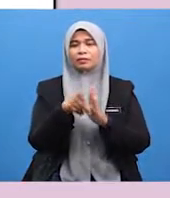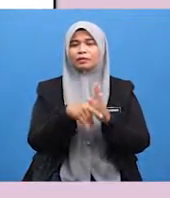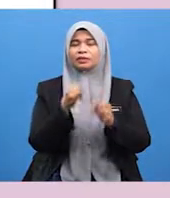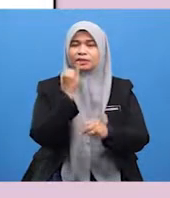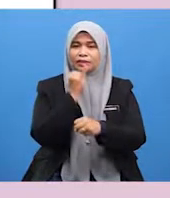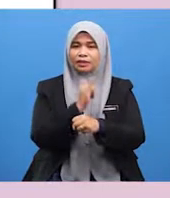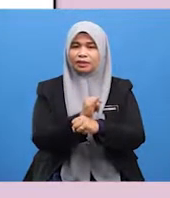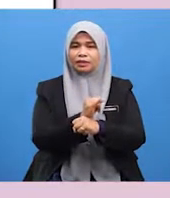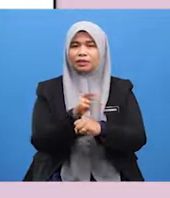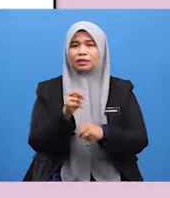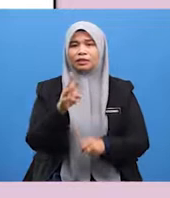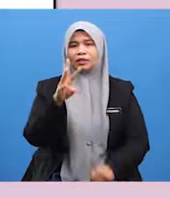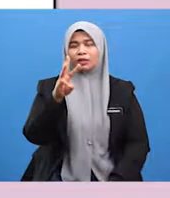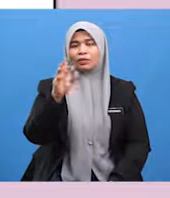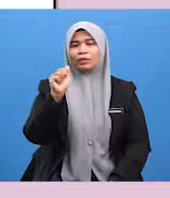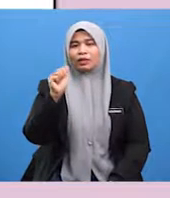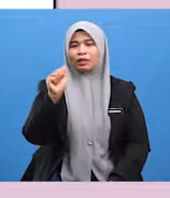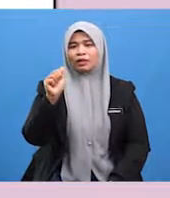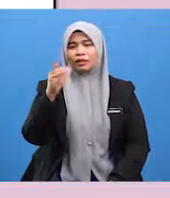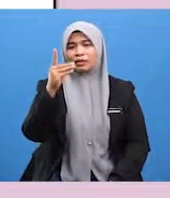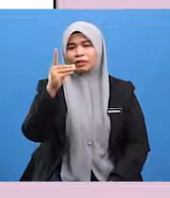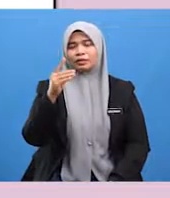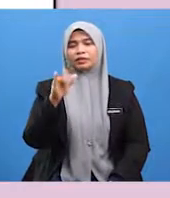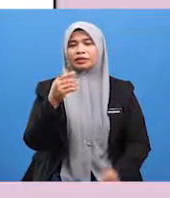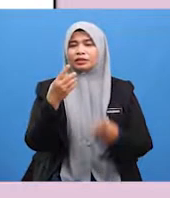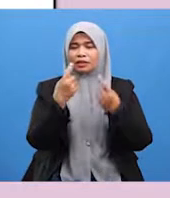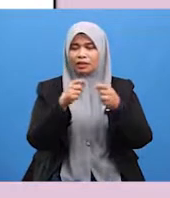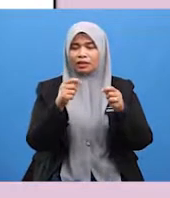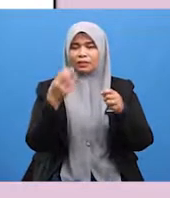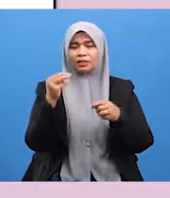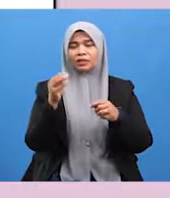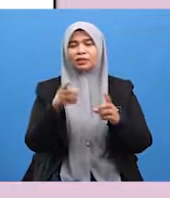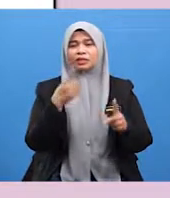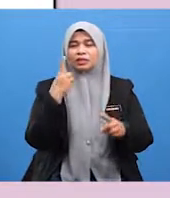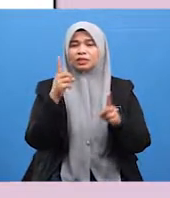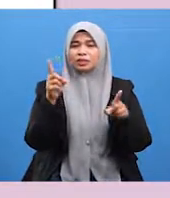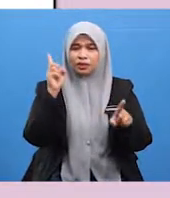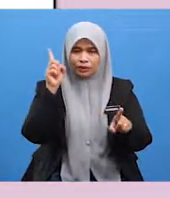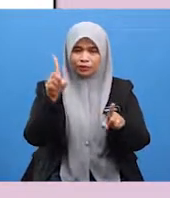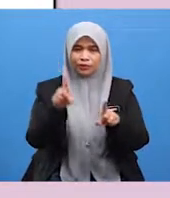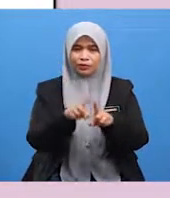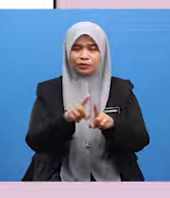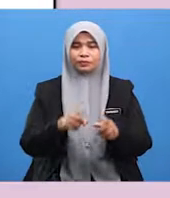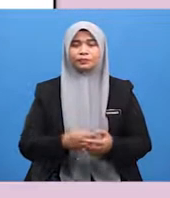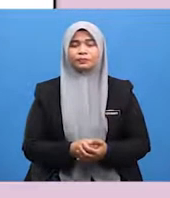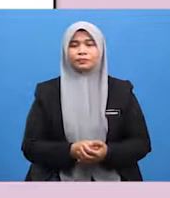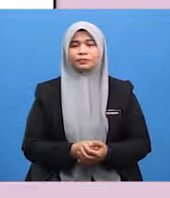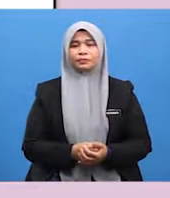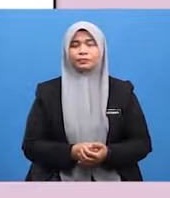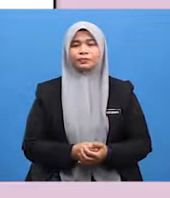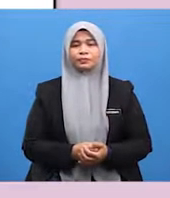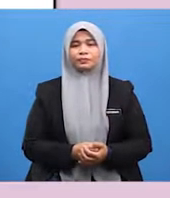waad yang telah dipersetujui di antara Demang Lebar Daun dan juga Seri Teribuana.